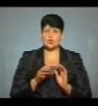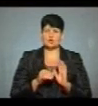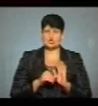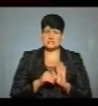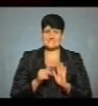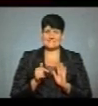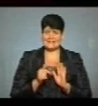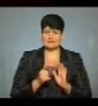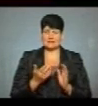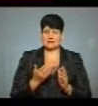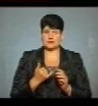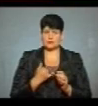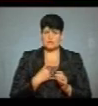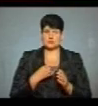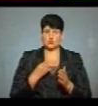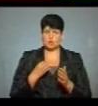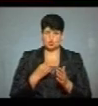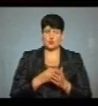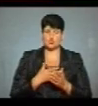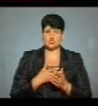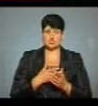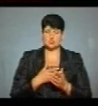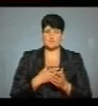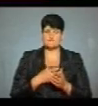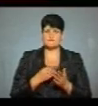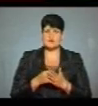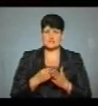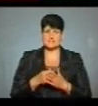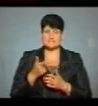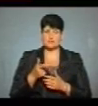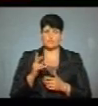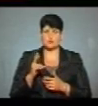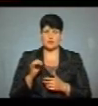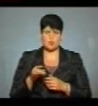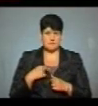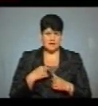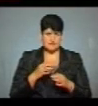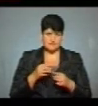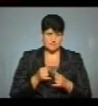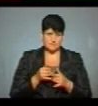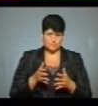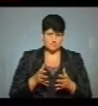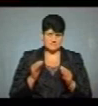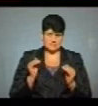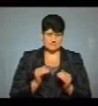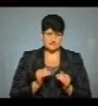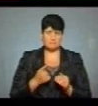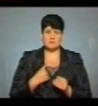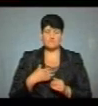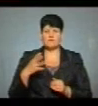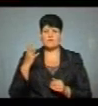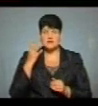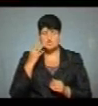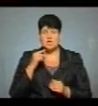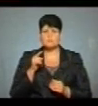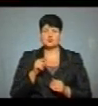на які в нас дорожча вартість гігакалорії, ми ніяк чином не можемо знизити. Ми вважаємо, що ми пройшли